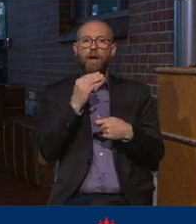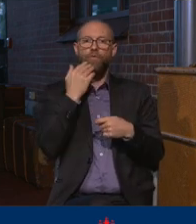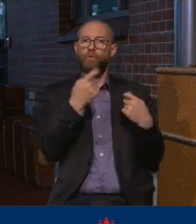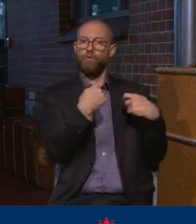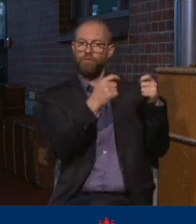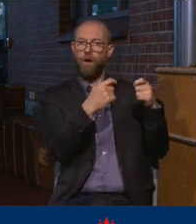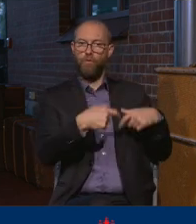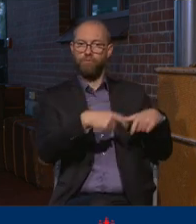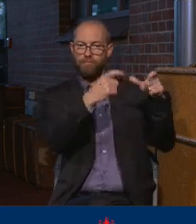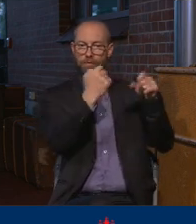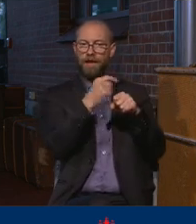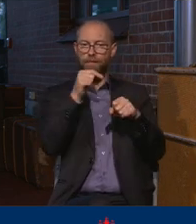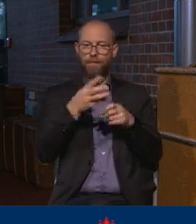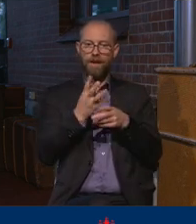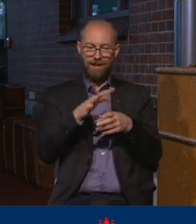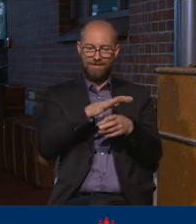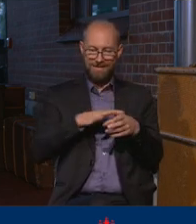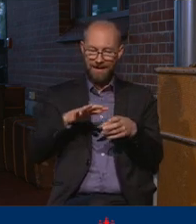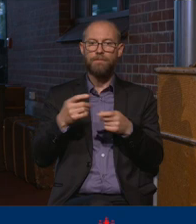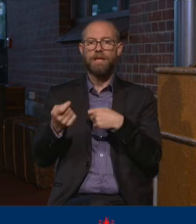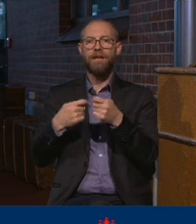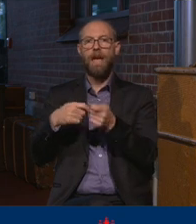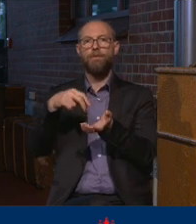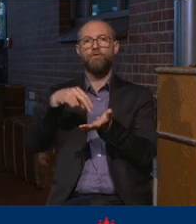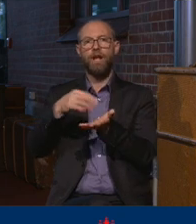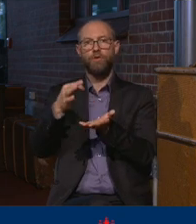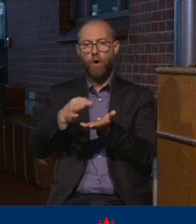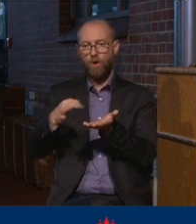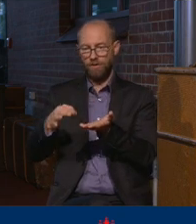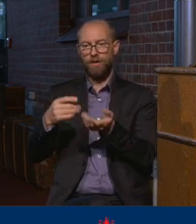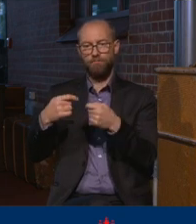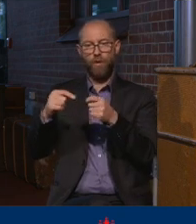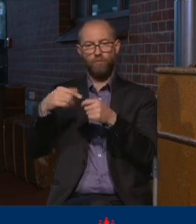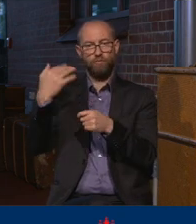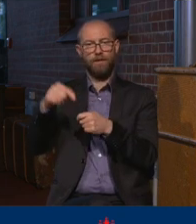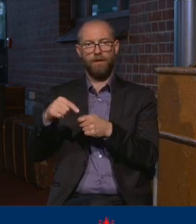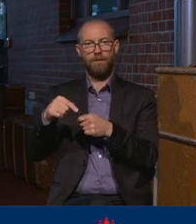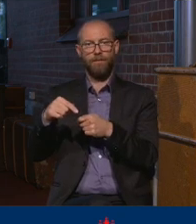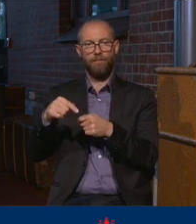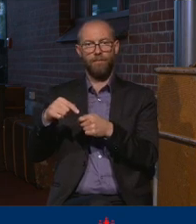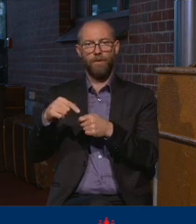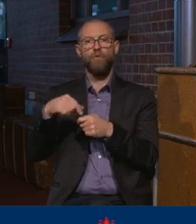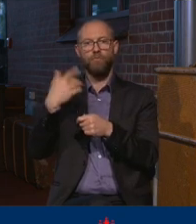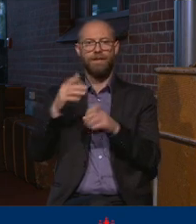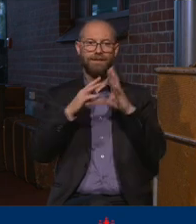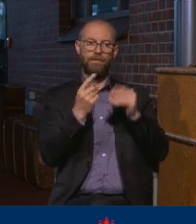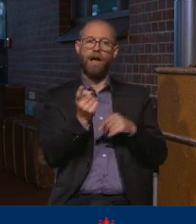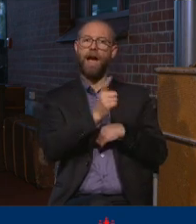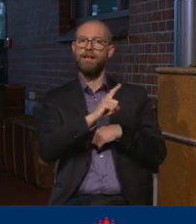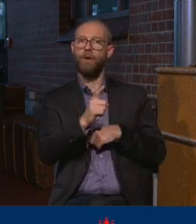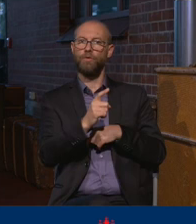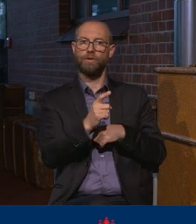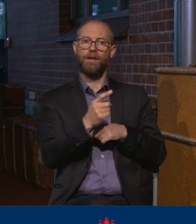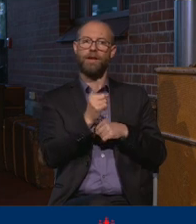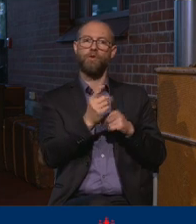dieses neuen quartiers gewerbestandort so und wir kommen am ende zu 1100 neuen wohnungen dort übrigens